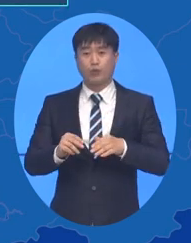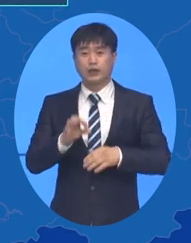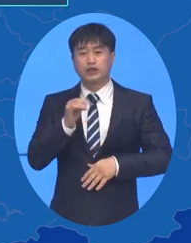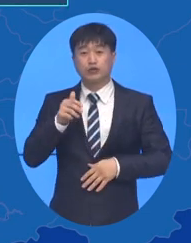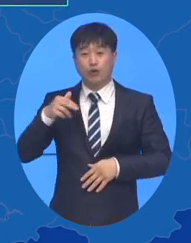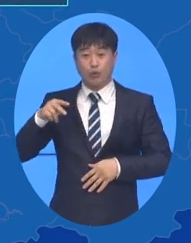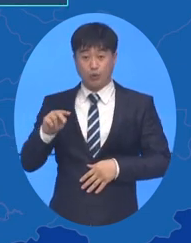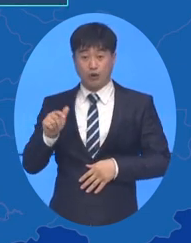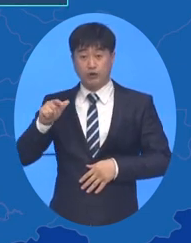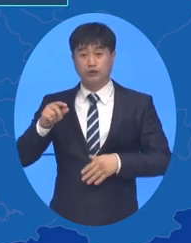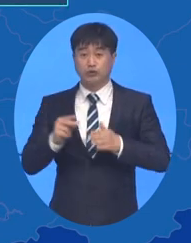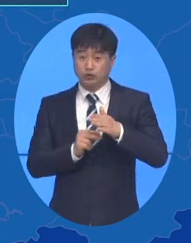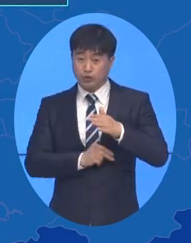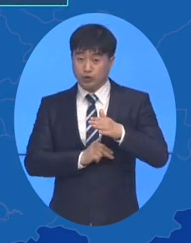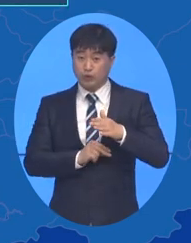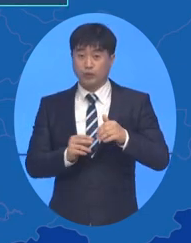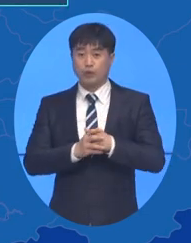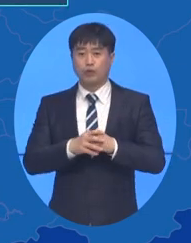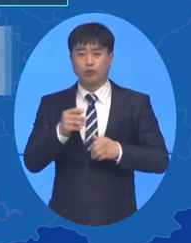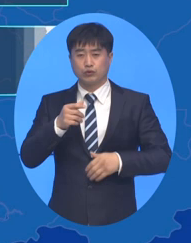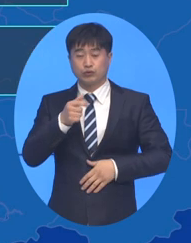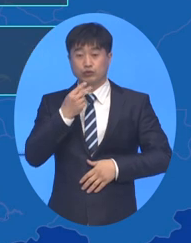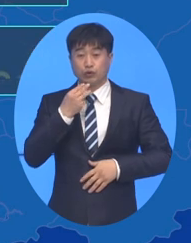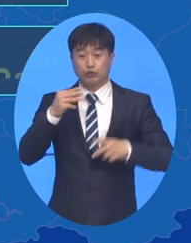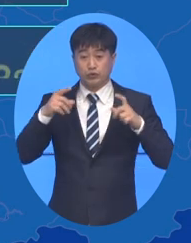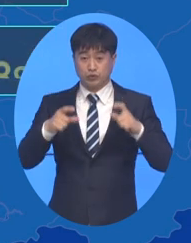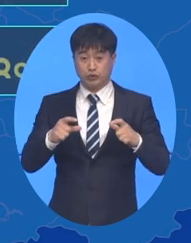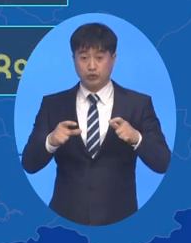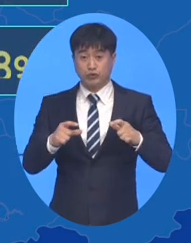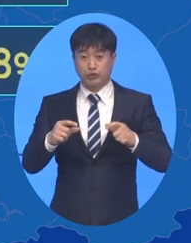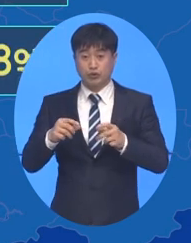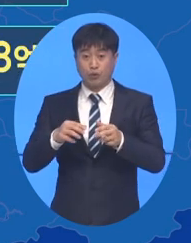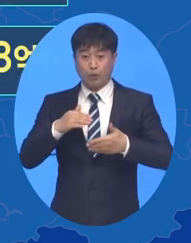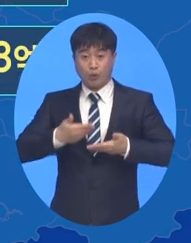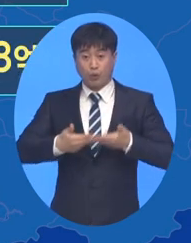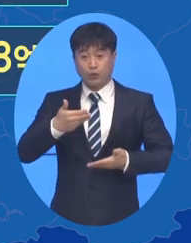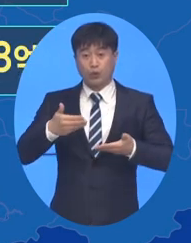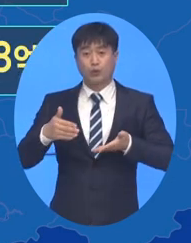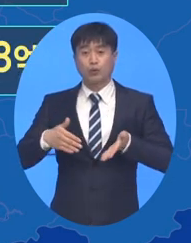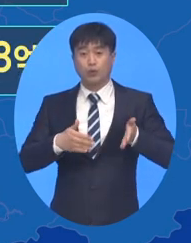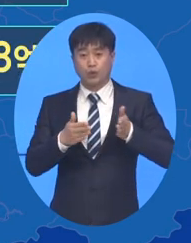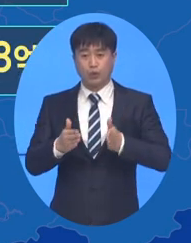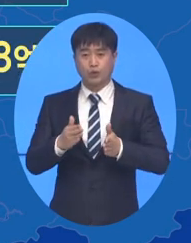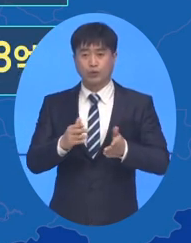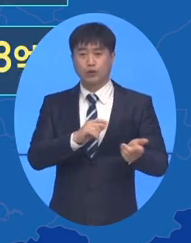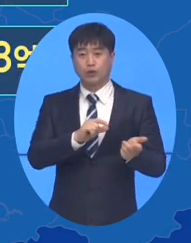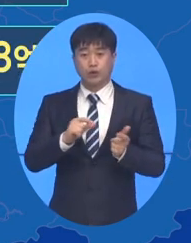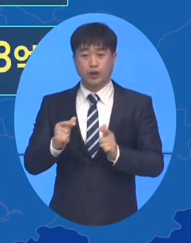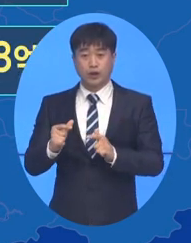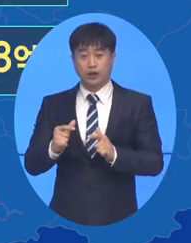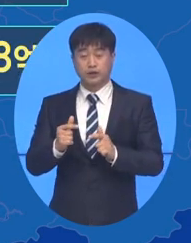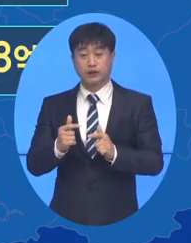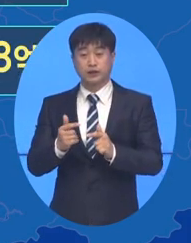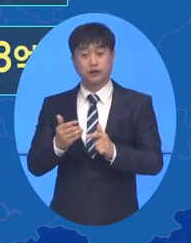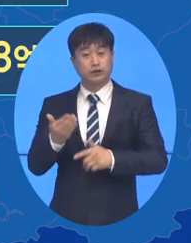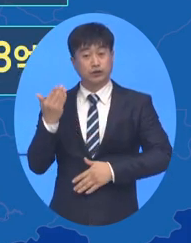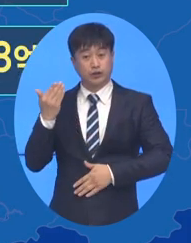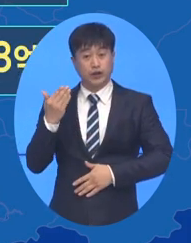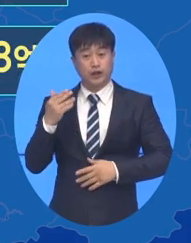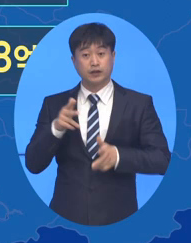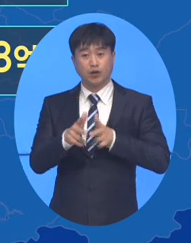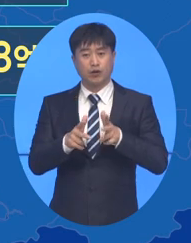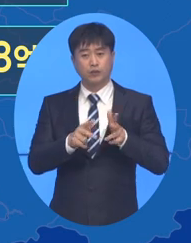복선전철 수도권 제2순환 민자고속도로 구리 안성 고속도로 등 기존 사업들은